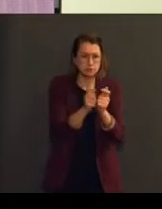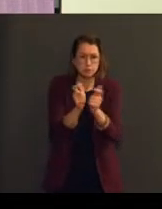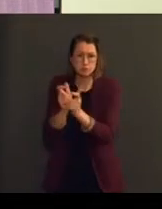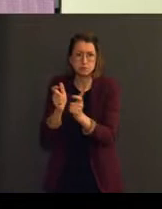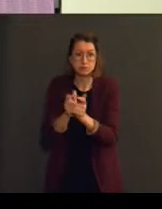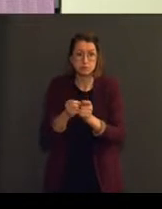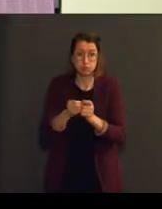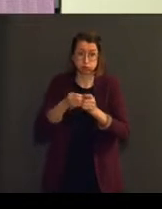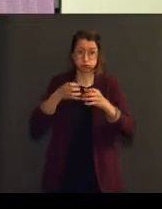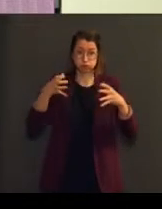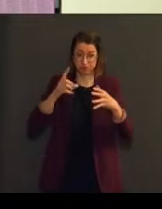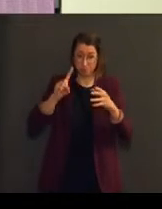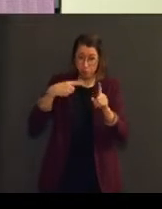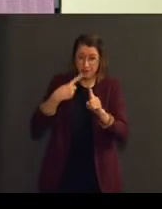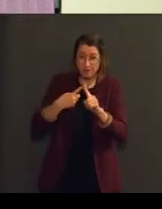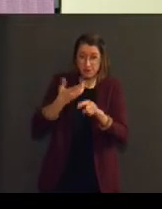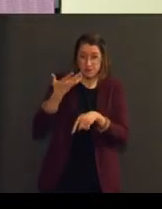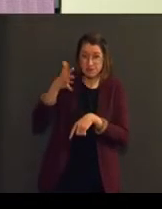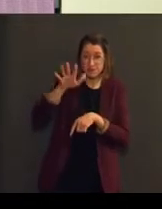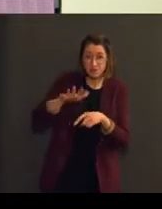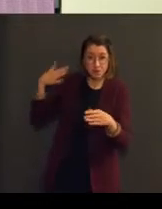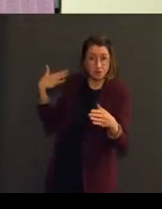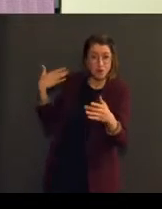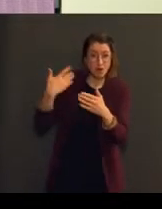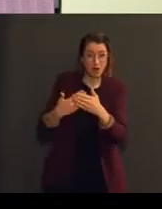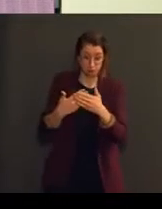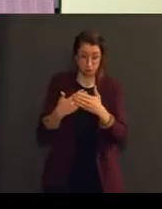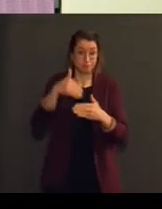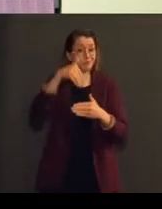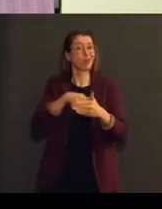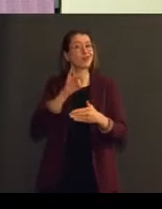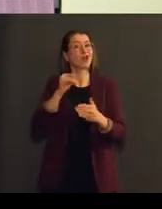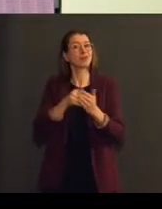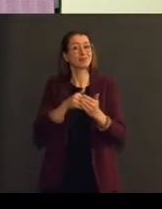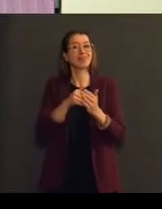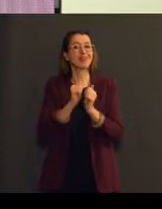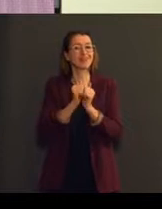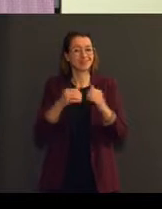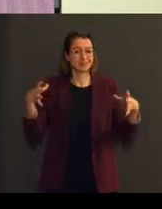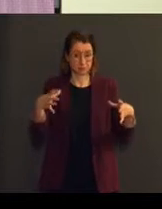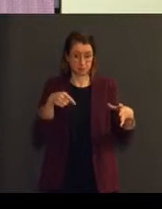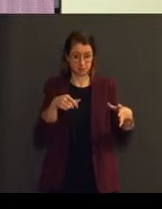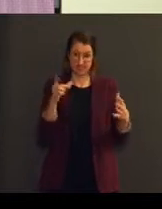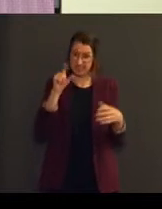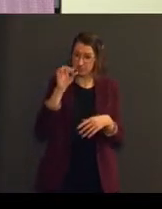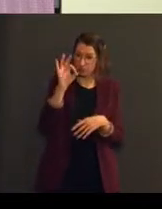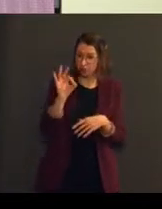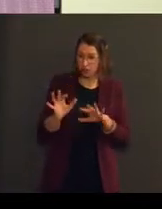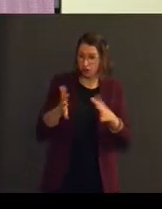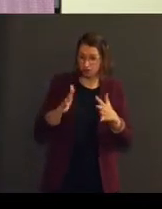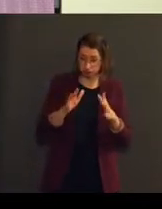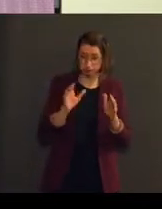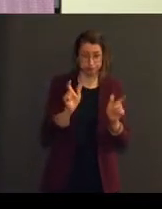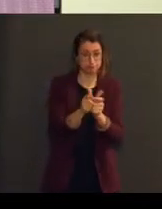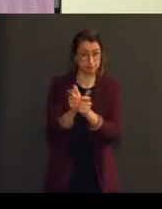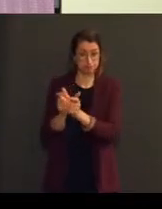qu'on venait à peu près des 7%. Cela veut dire indubitablement que du virus circule, et que du virus circule que nous